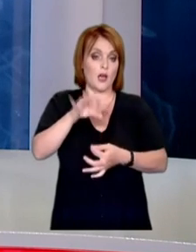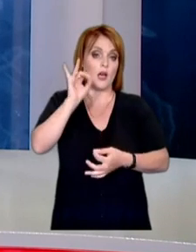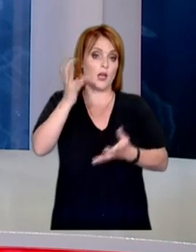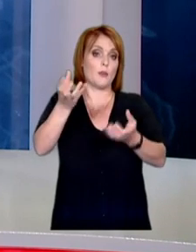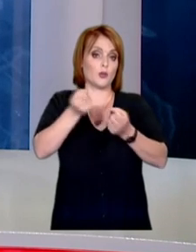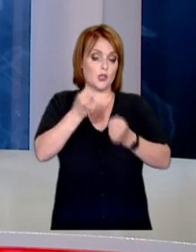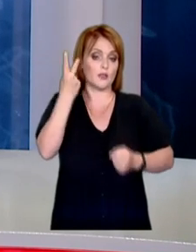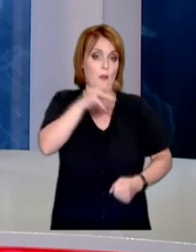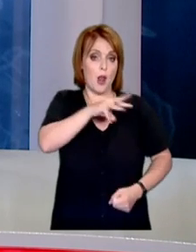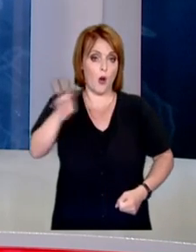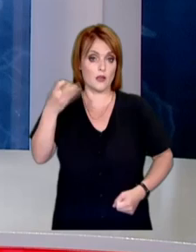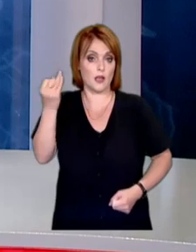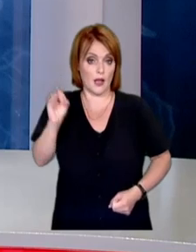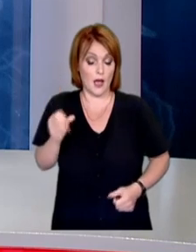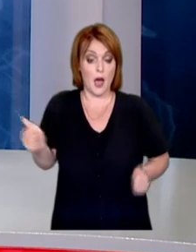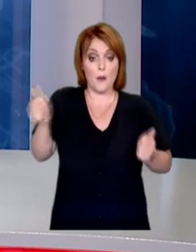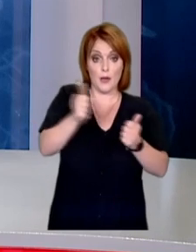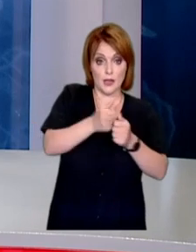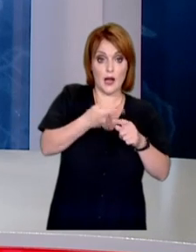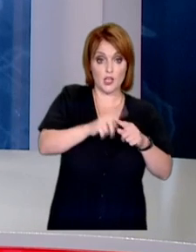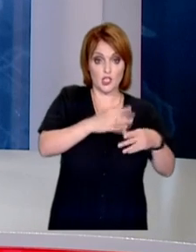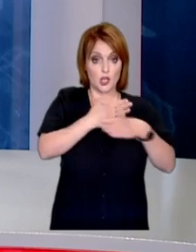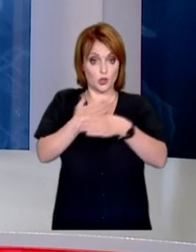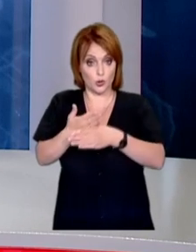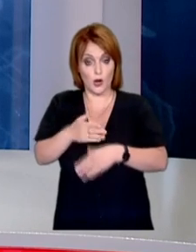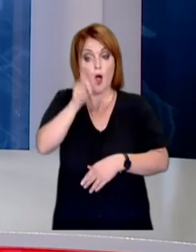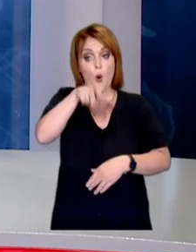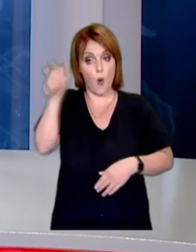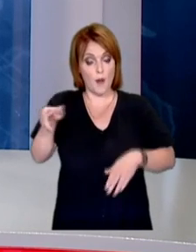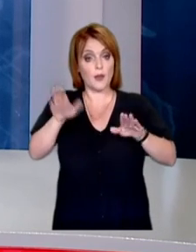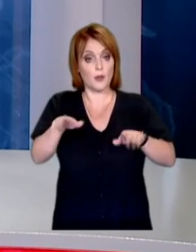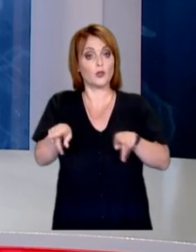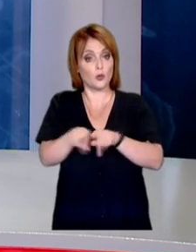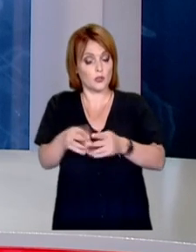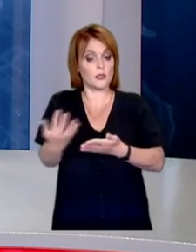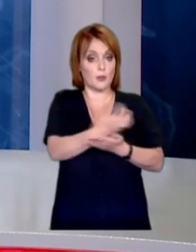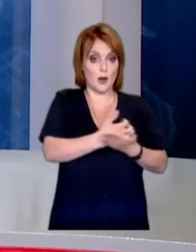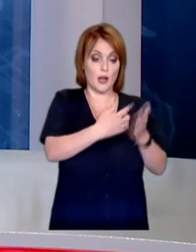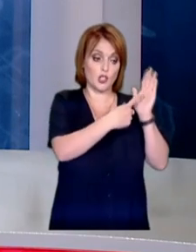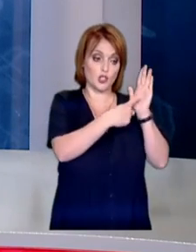De asemenea, pe lângă grantul oferit, oamenii din zonă au adunat mână de la mână 600 de mii de lei.